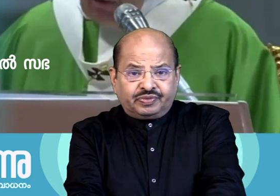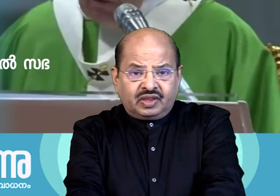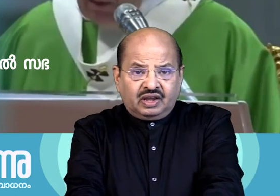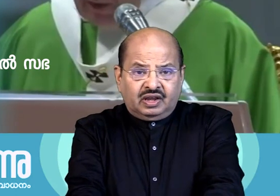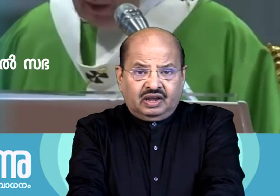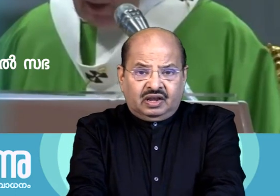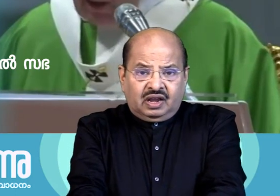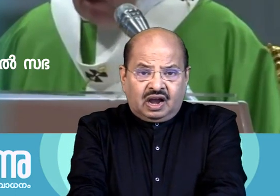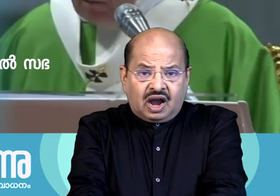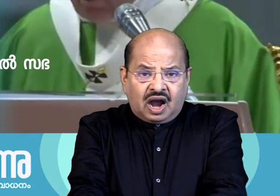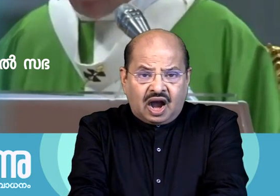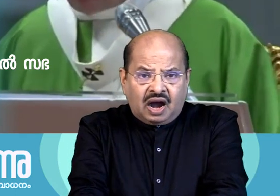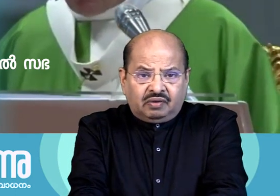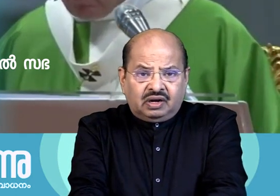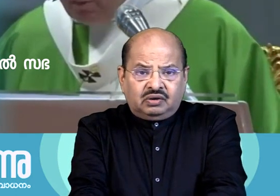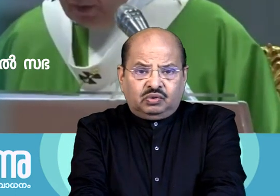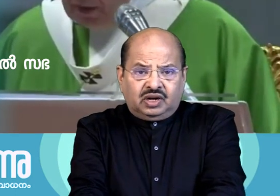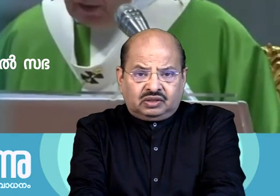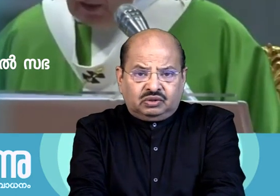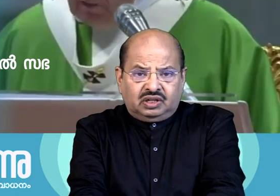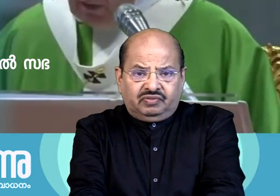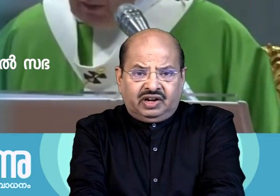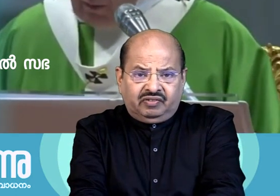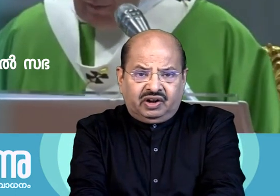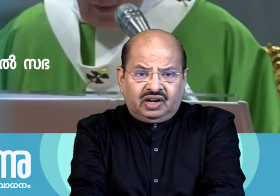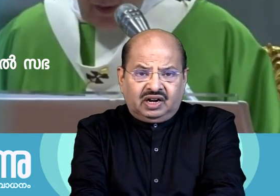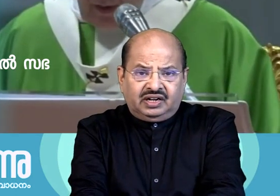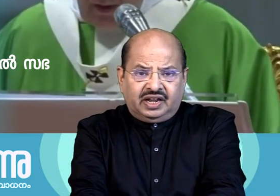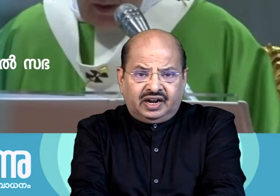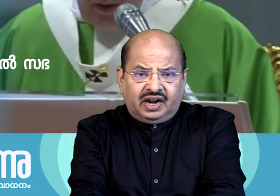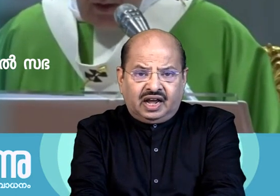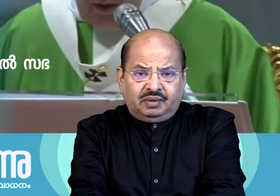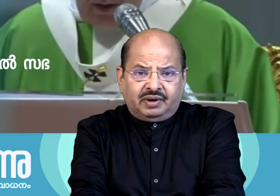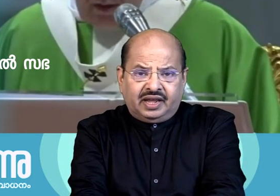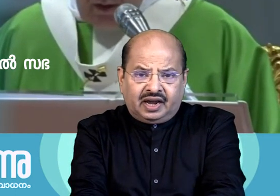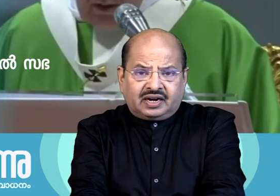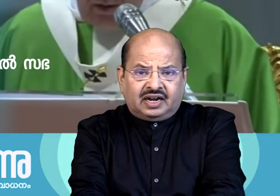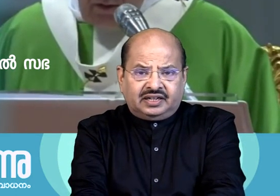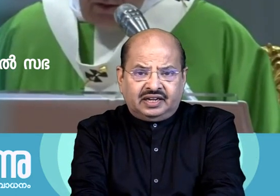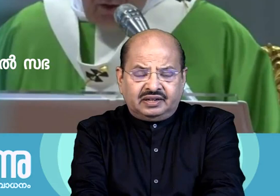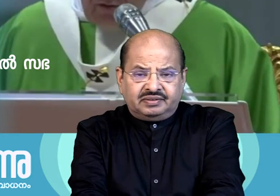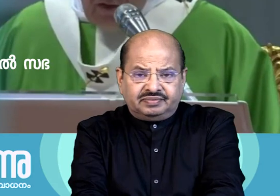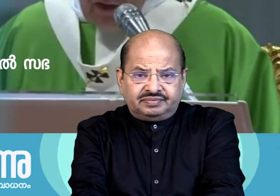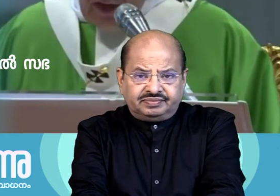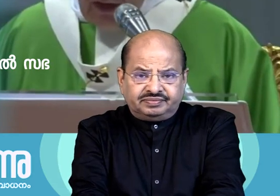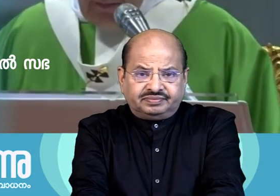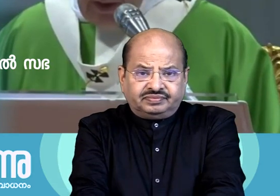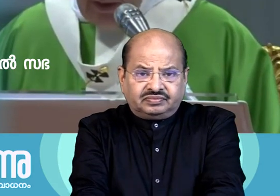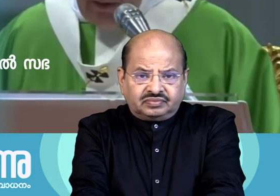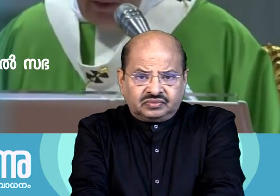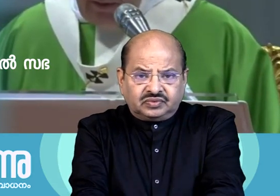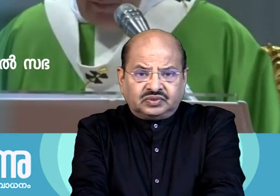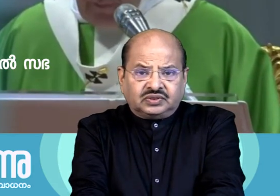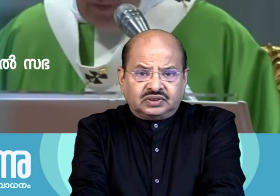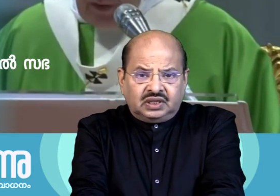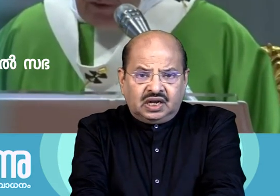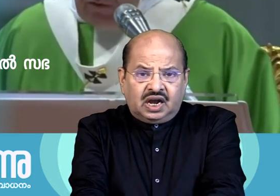വരാനും അവർ ഉയർത്തുന്ന വെല്ലുവിളികൾ നേരിടാനും ഇടയാക്കാതെ